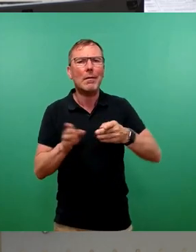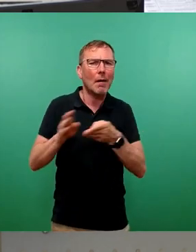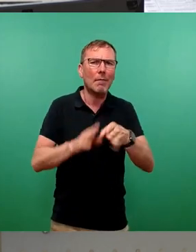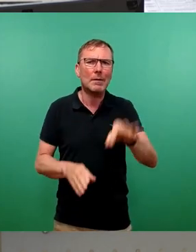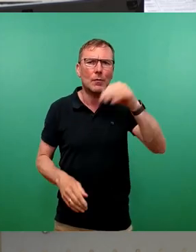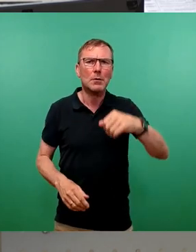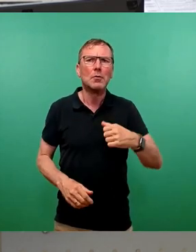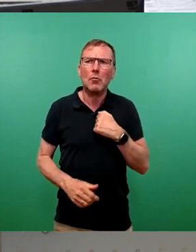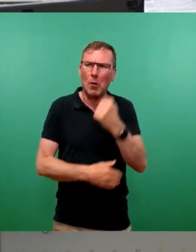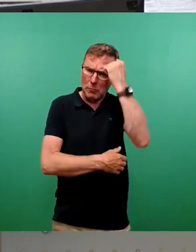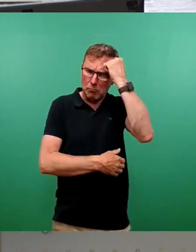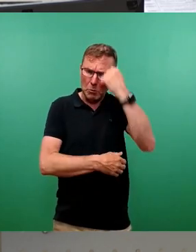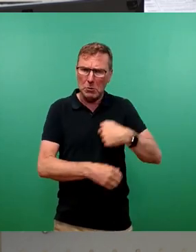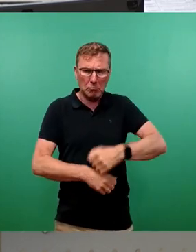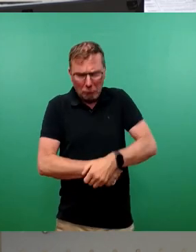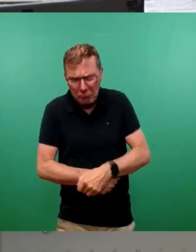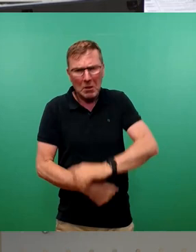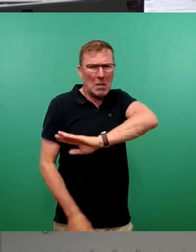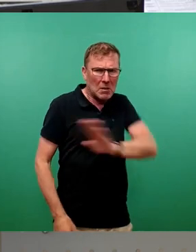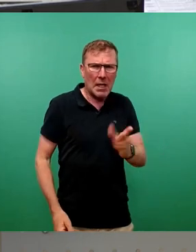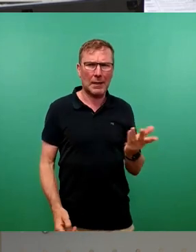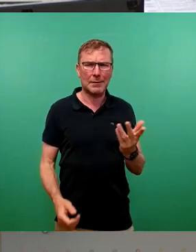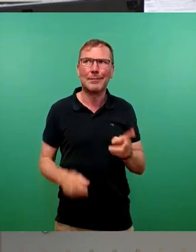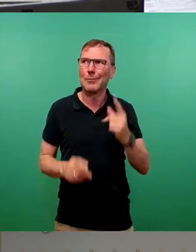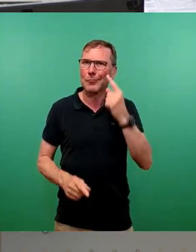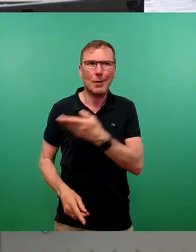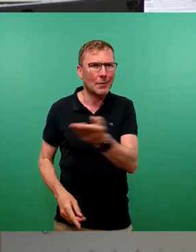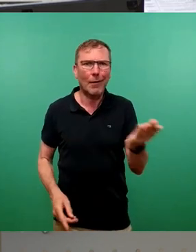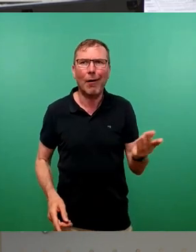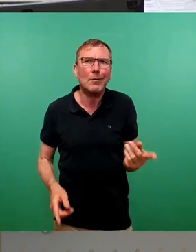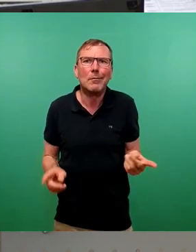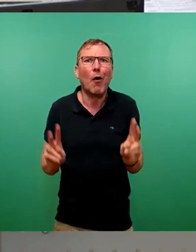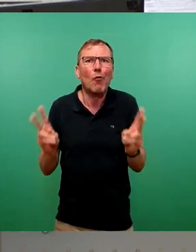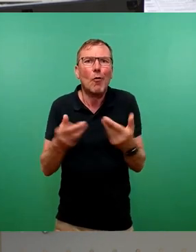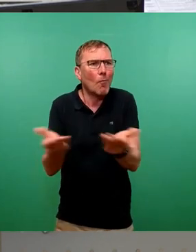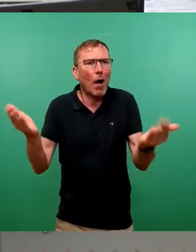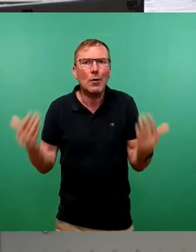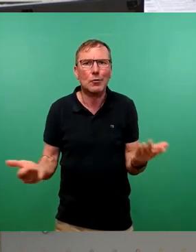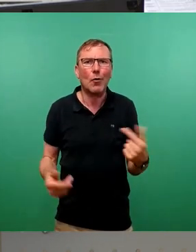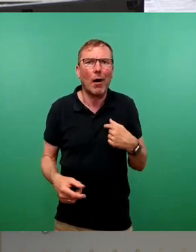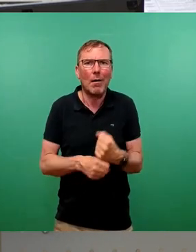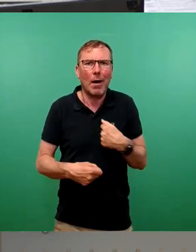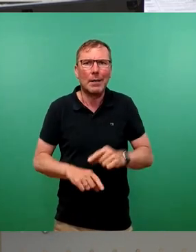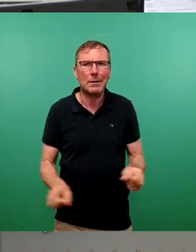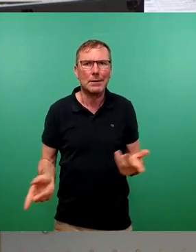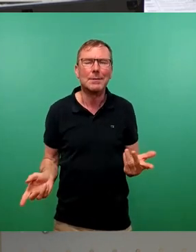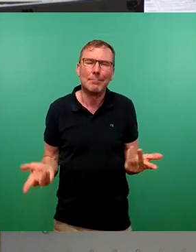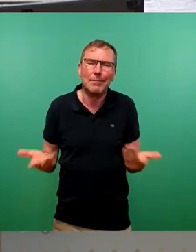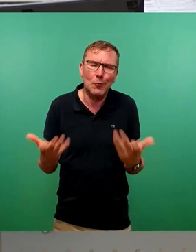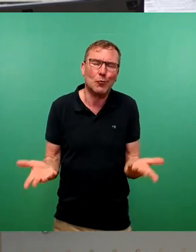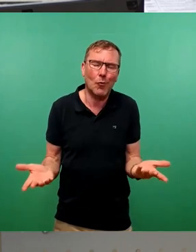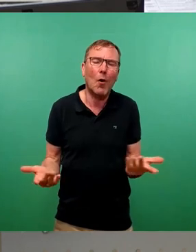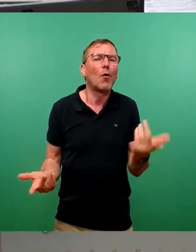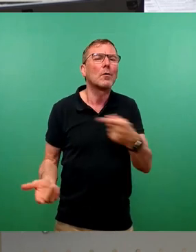den Füßen aufzustampfen, was in diesem Stadtrat ja inzwischen gang und gäbe geworden ist. Oder wir